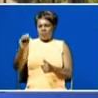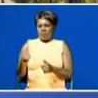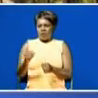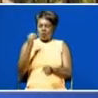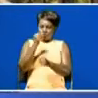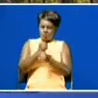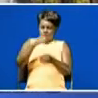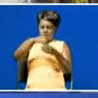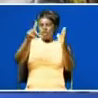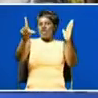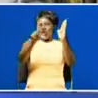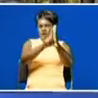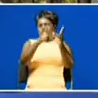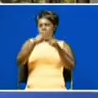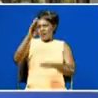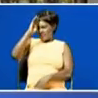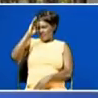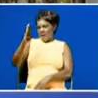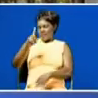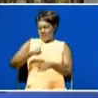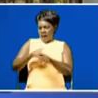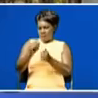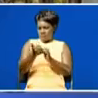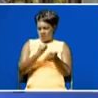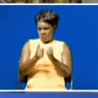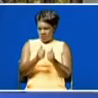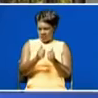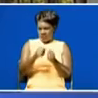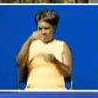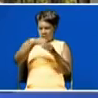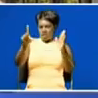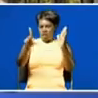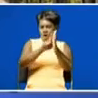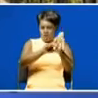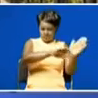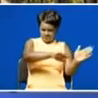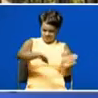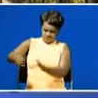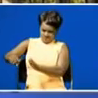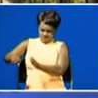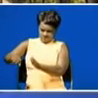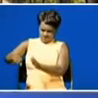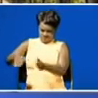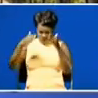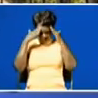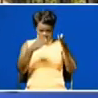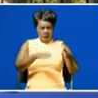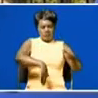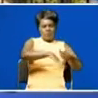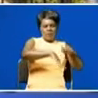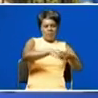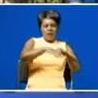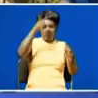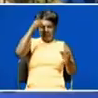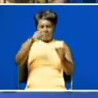kweli, lakini siku ya Jumapili watakapokuwa kigaragazana, ushemeji kando kwa muda tu, ngoma nayo itambe. Mechi